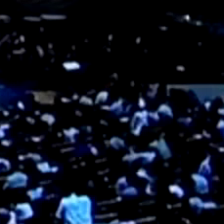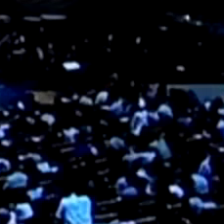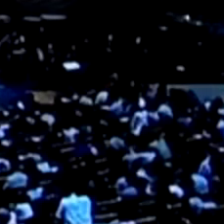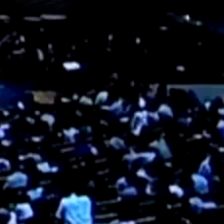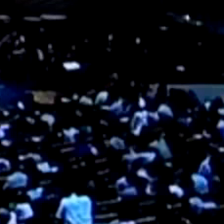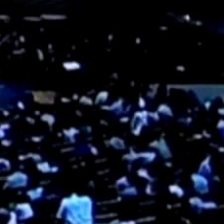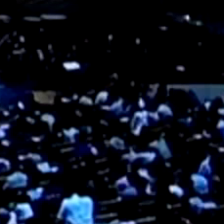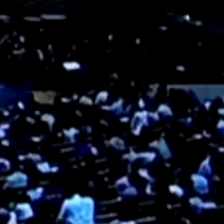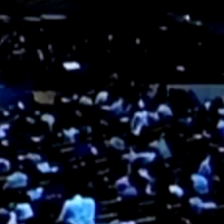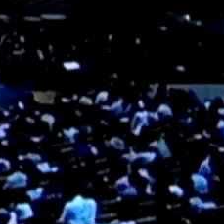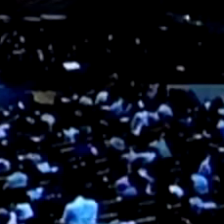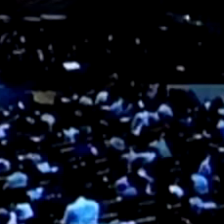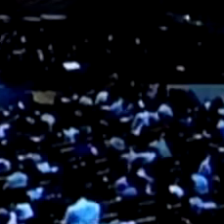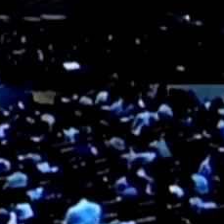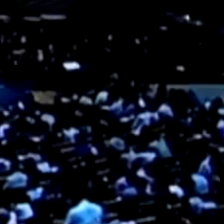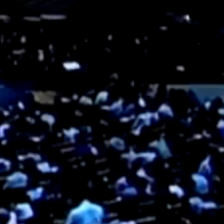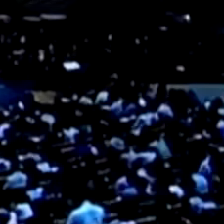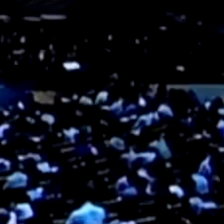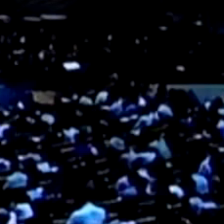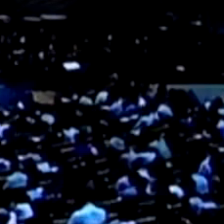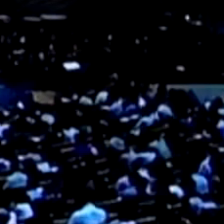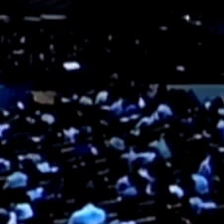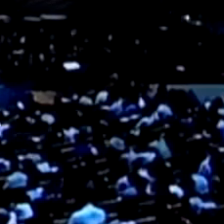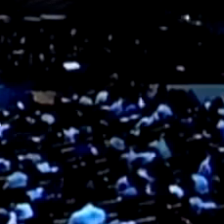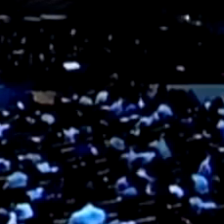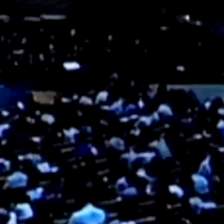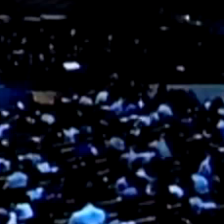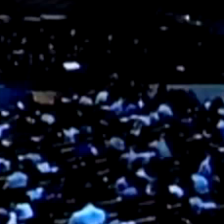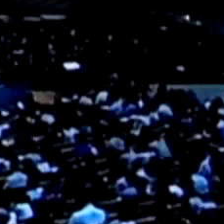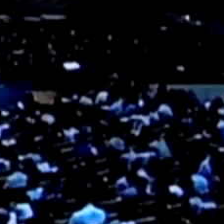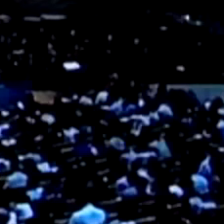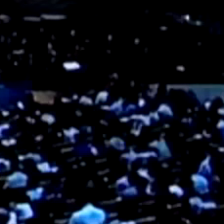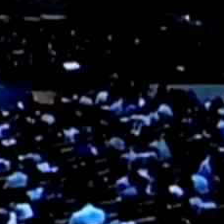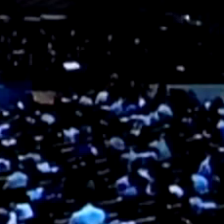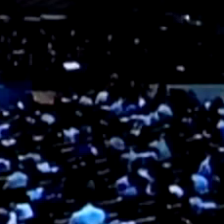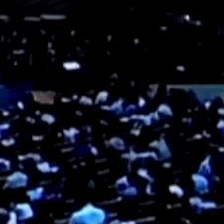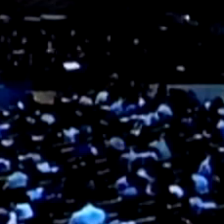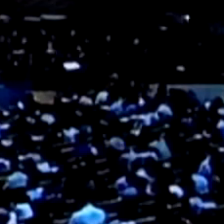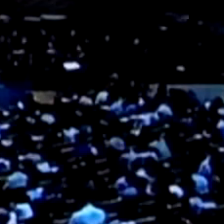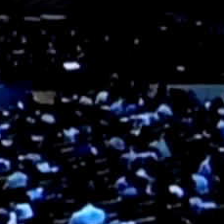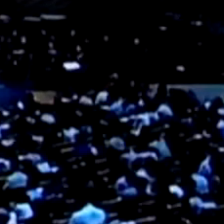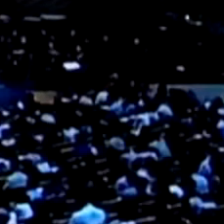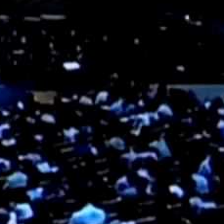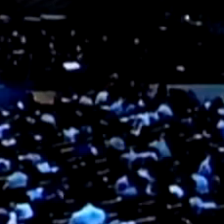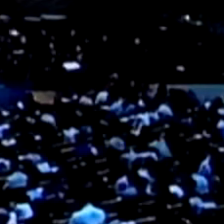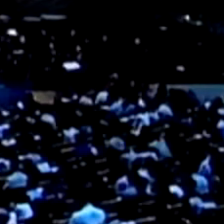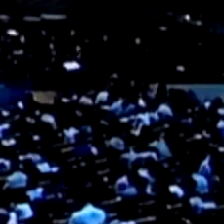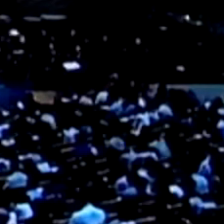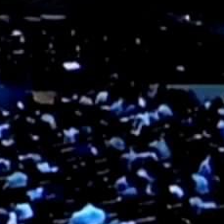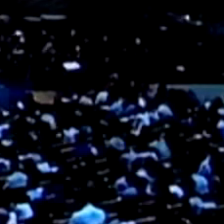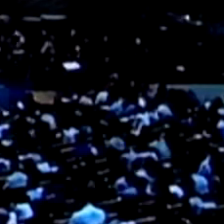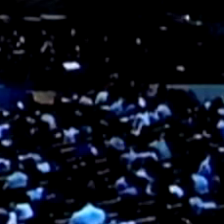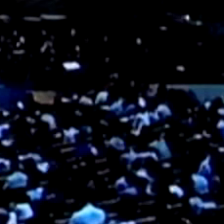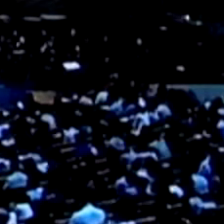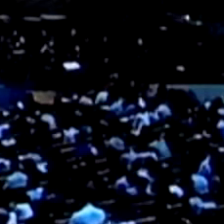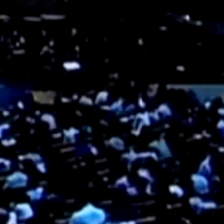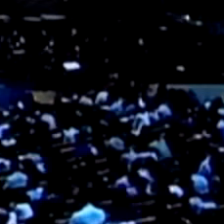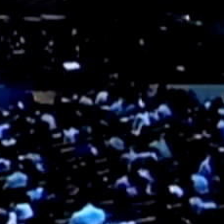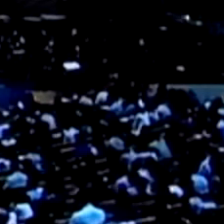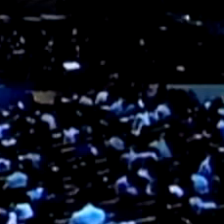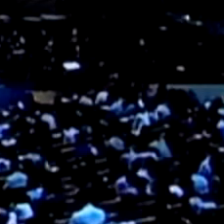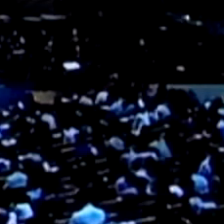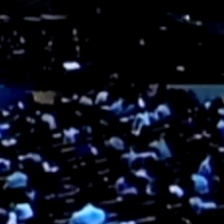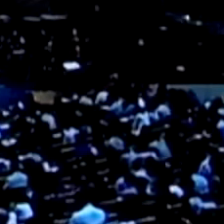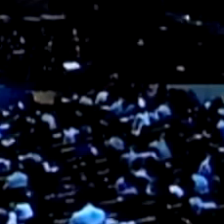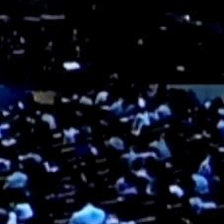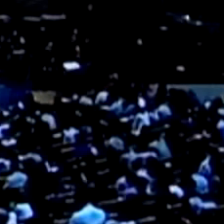하나님 허둥대지 않고 주님 앞에 가만히 무릎을 꿇고 주님 앞에 머리를 숙이고 주의 말씀하심을 하나님